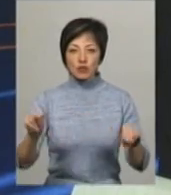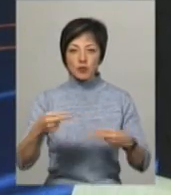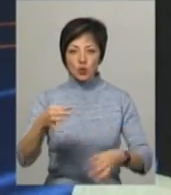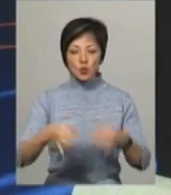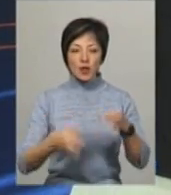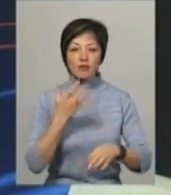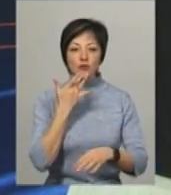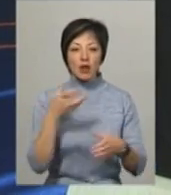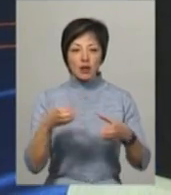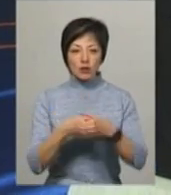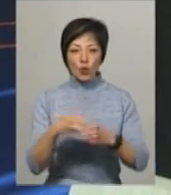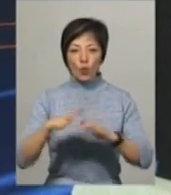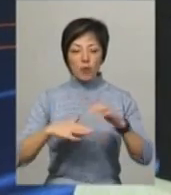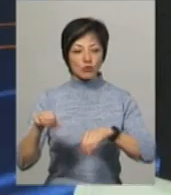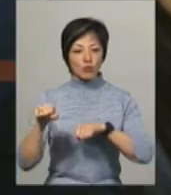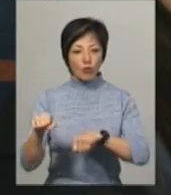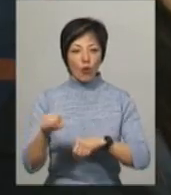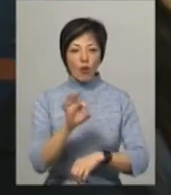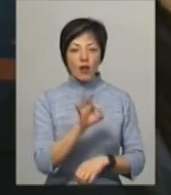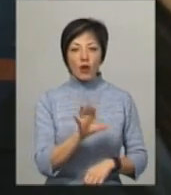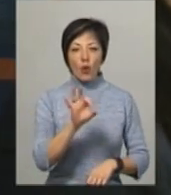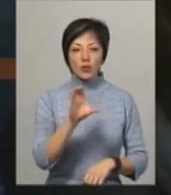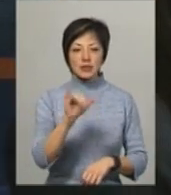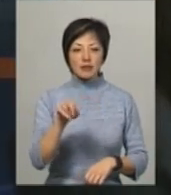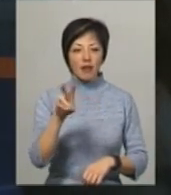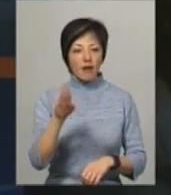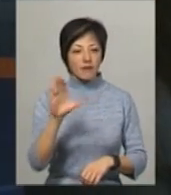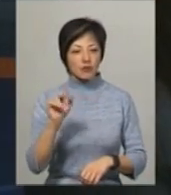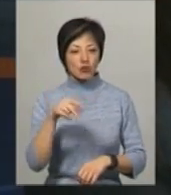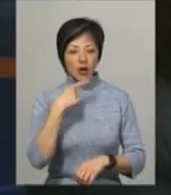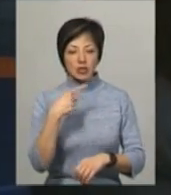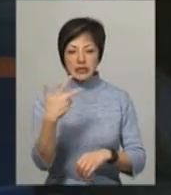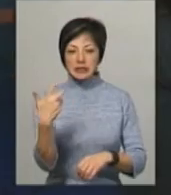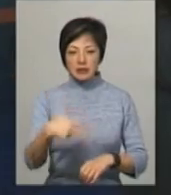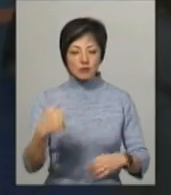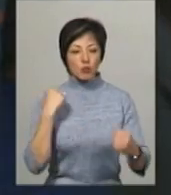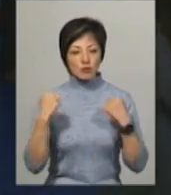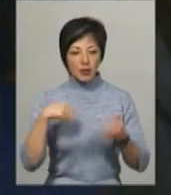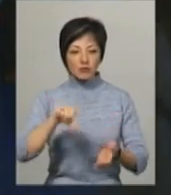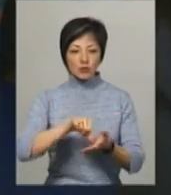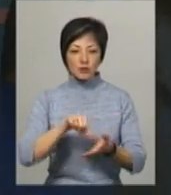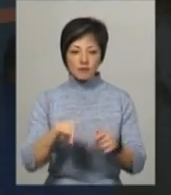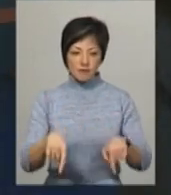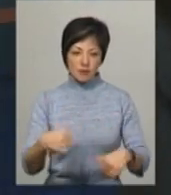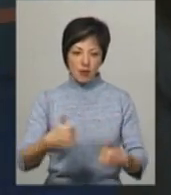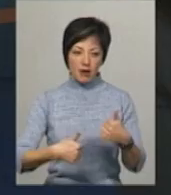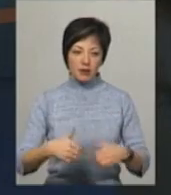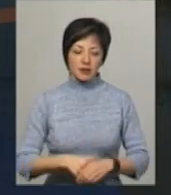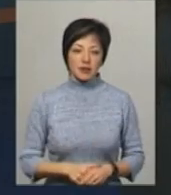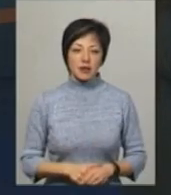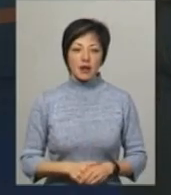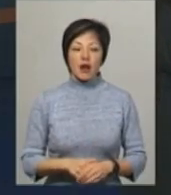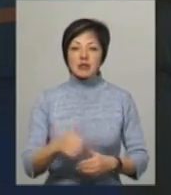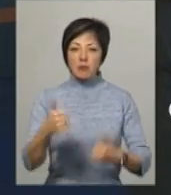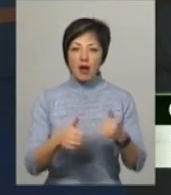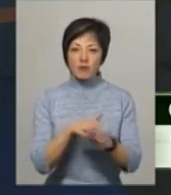суддя національної категорії з рукопашного бою Олена Осідлевич каже, 330 спортсменів взяли участь у змаганнях. Змагання